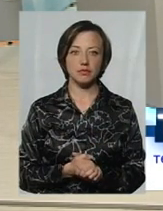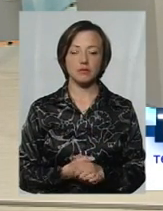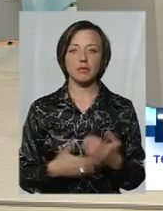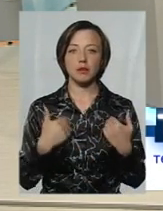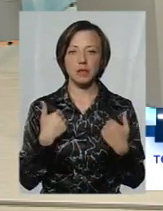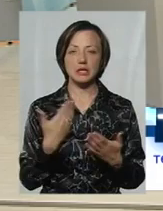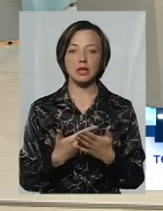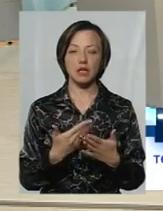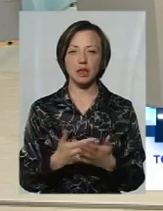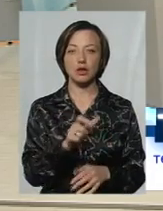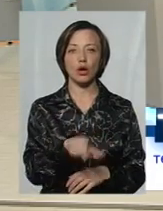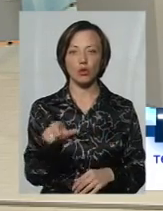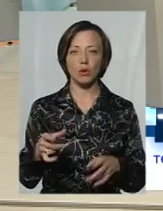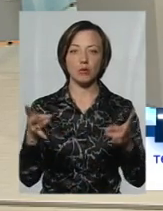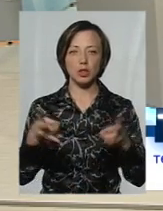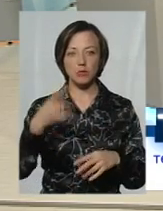потрібно знати, що...